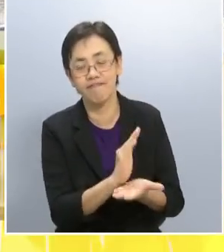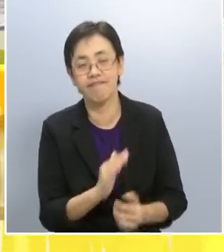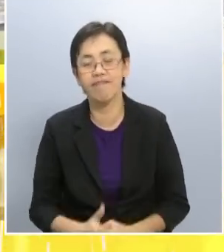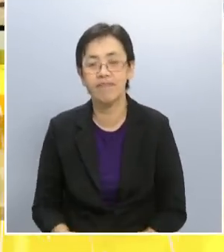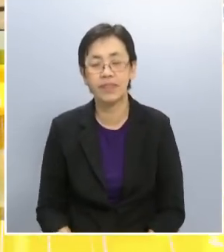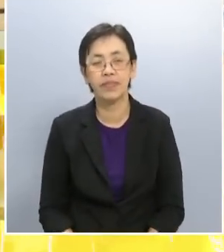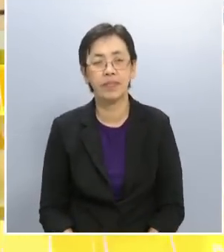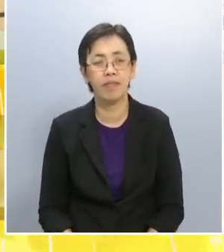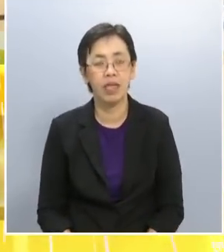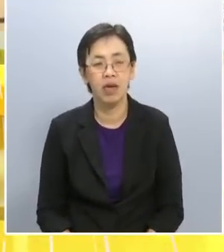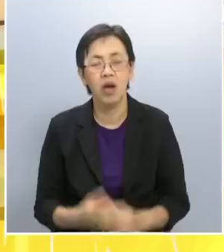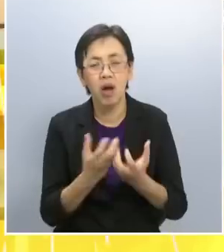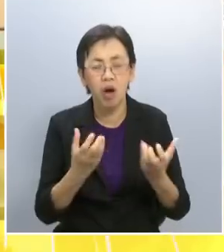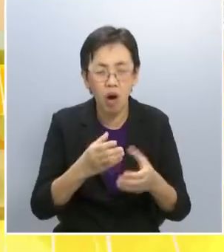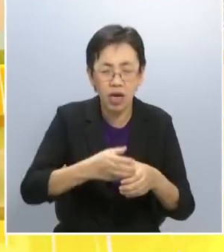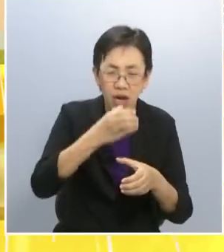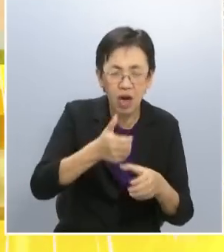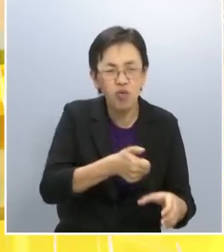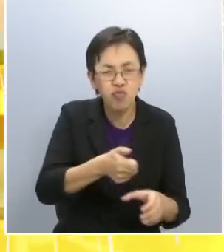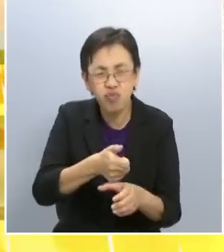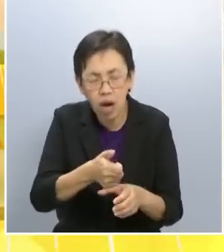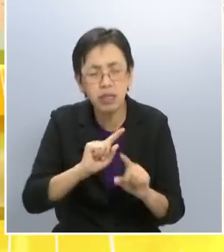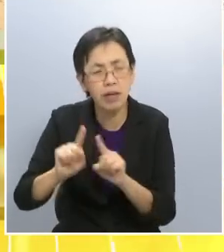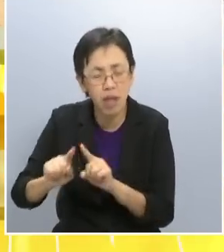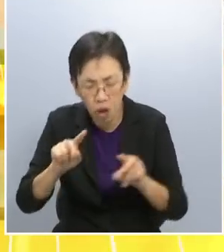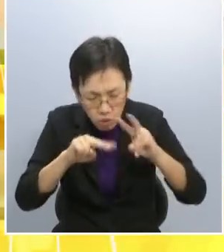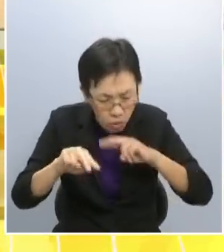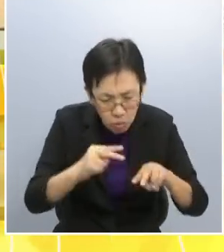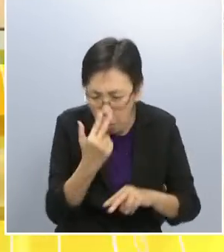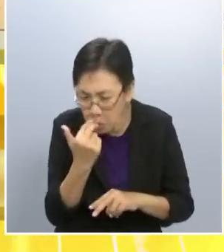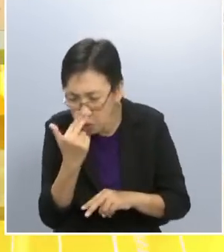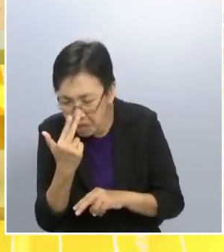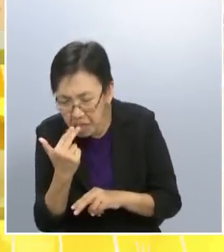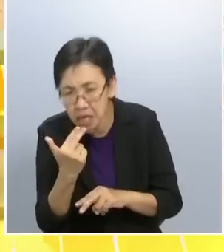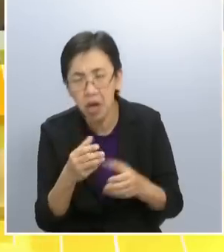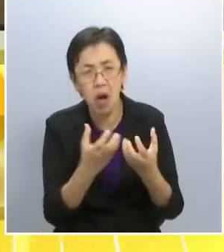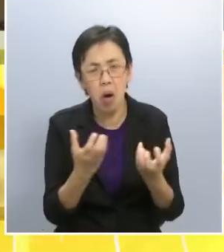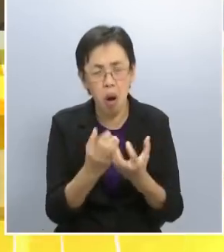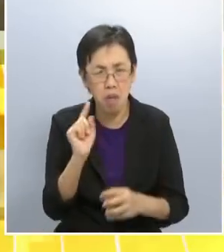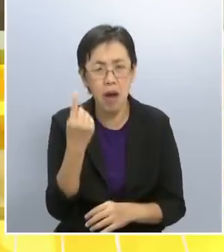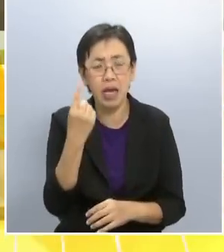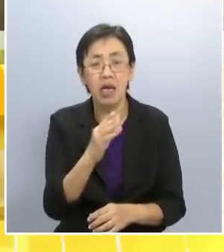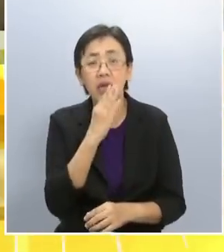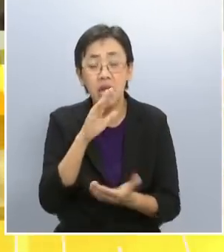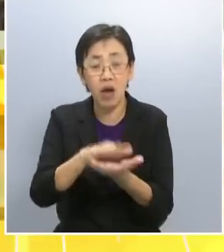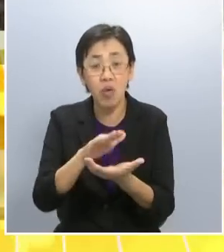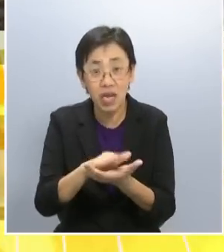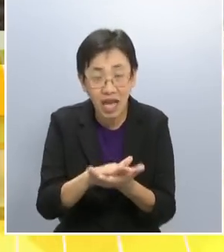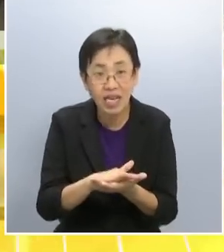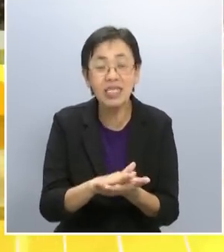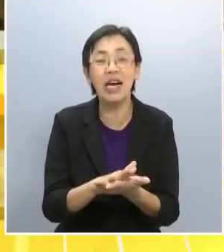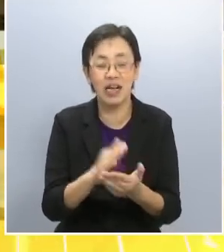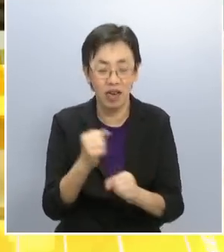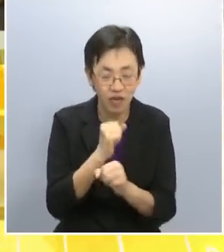อุปกรณ์เนี่ยควรที่จะตรวจตราให้ดีมีความใหม่เพราะว่าเข้าไปในสถานที่ซึ่งเป็นการ